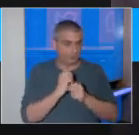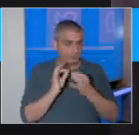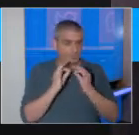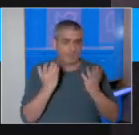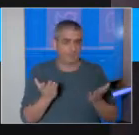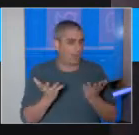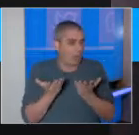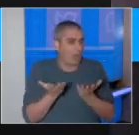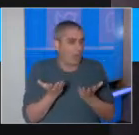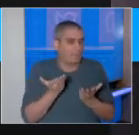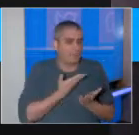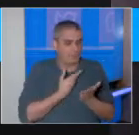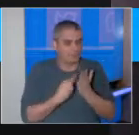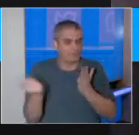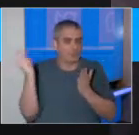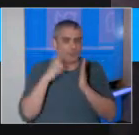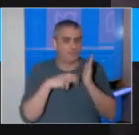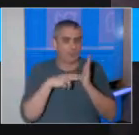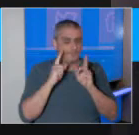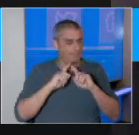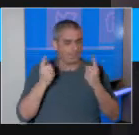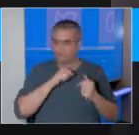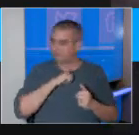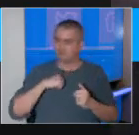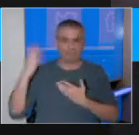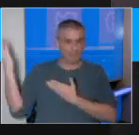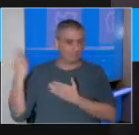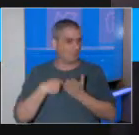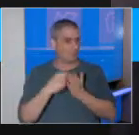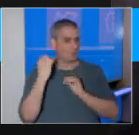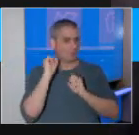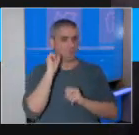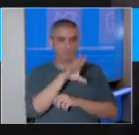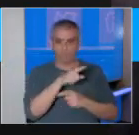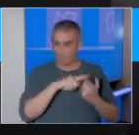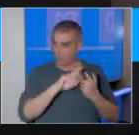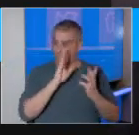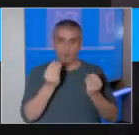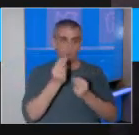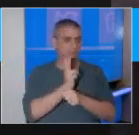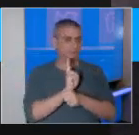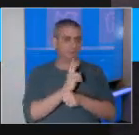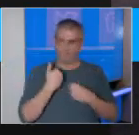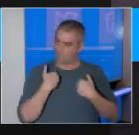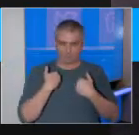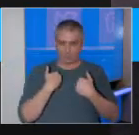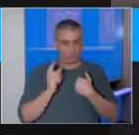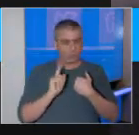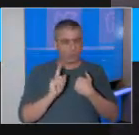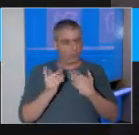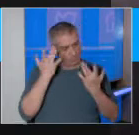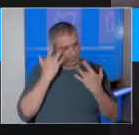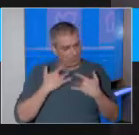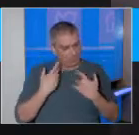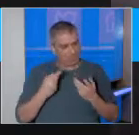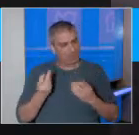באינטרנט. למה אתם נותנים פטור ממעם לאתרים סינים, ופטור מדמי משלוח, וגם הכל מוצג שם זיופים, ולנו אתם לא נותנים